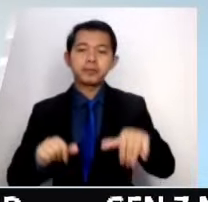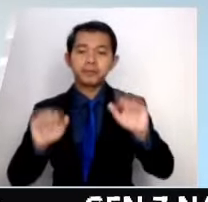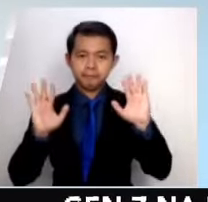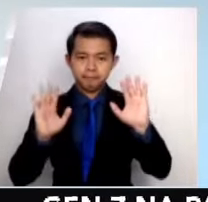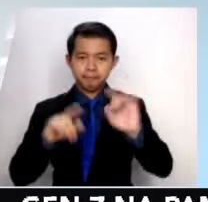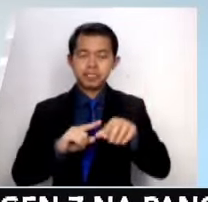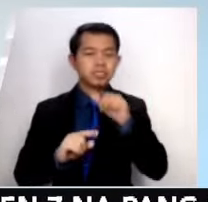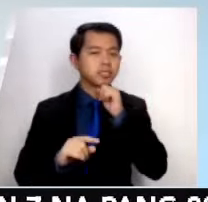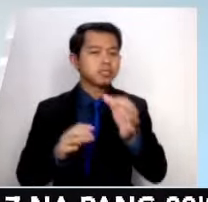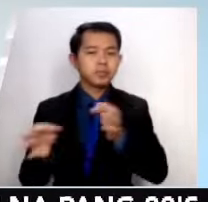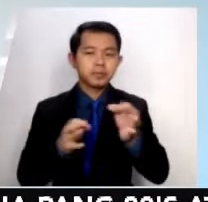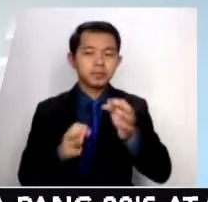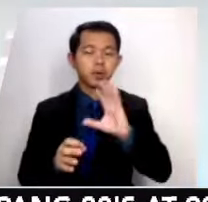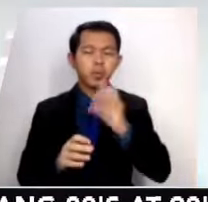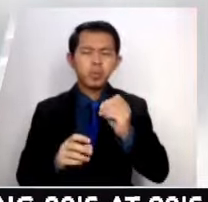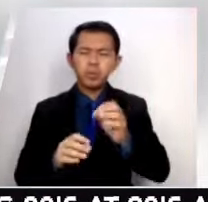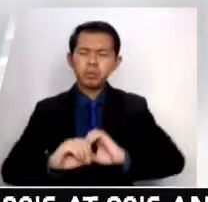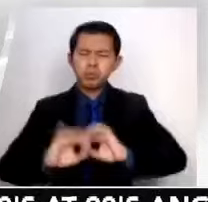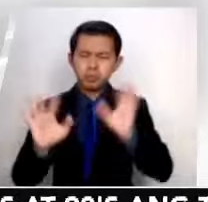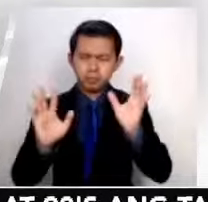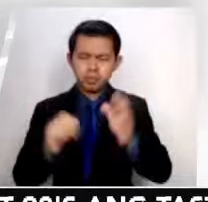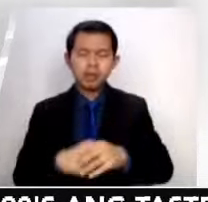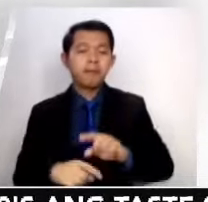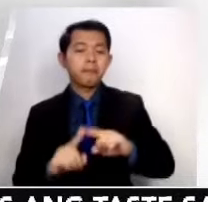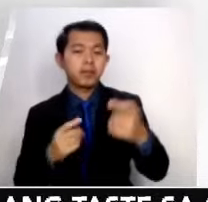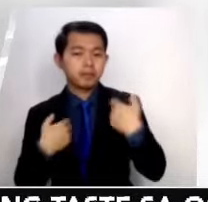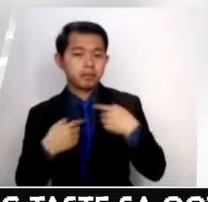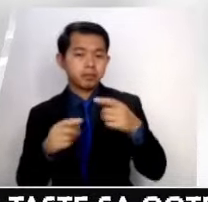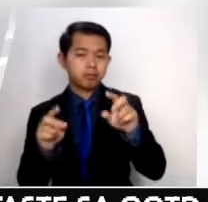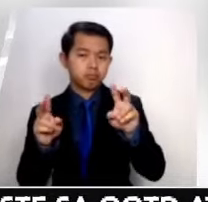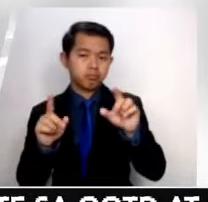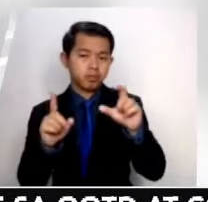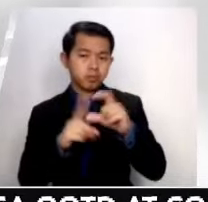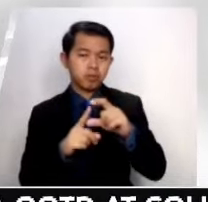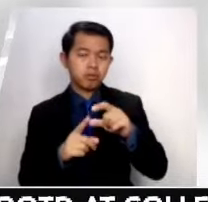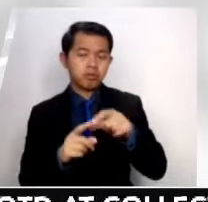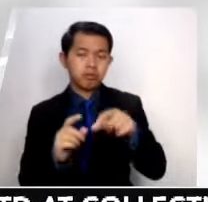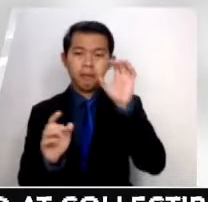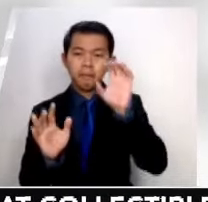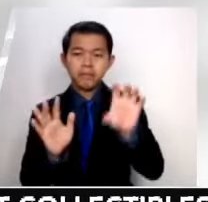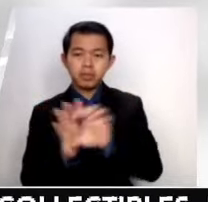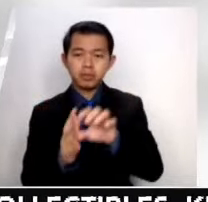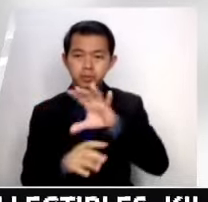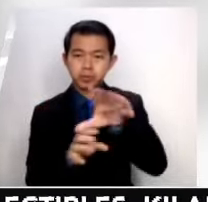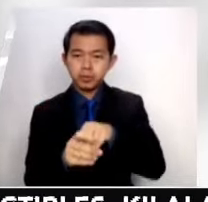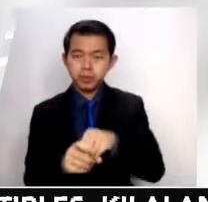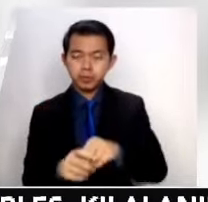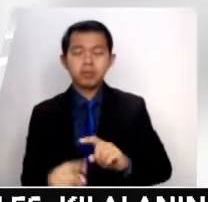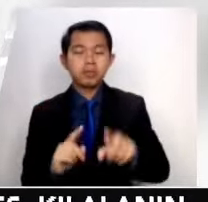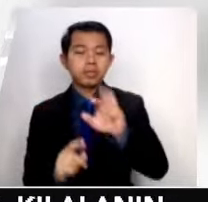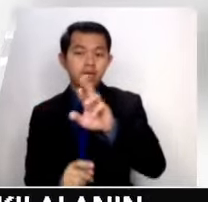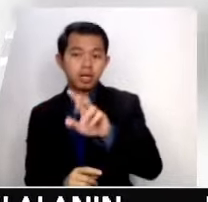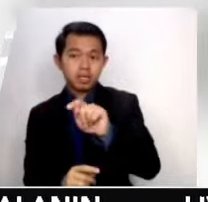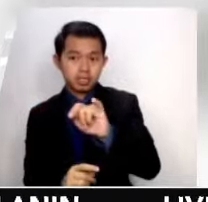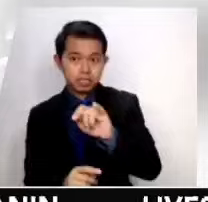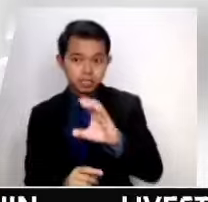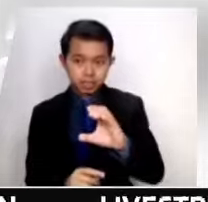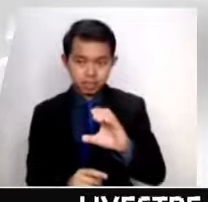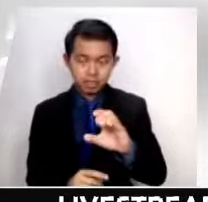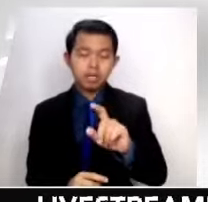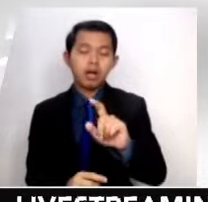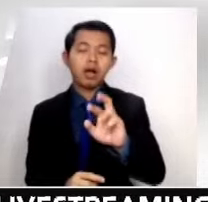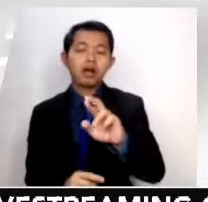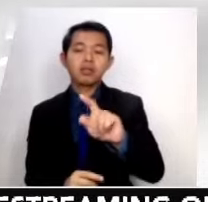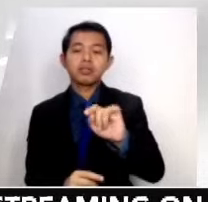post ang salitang magshot ipinalipat ng Quezon City rtc branch 106 sa bjmp jail facility